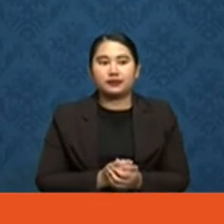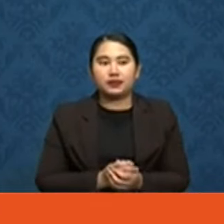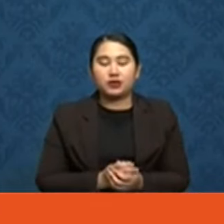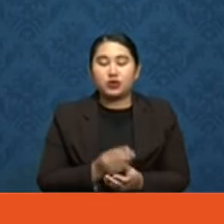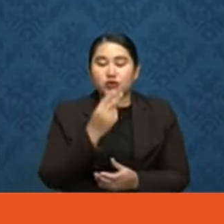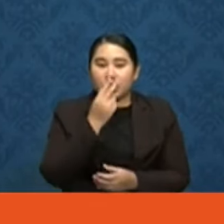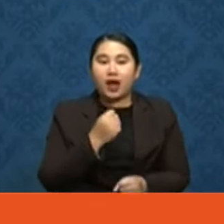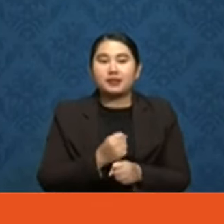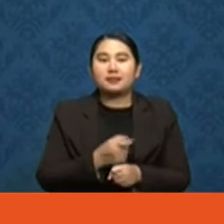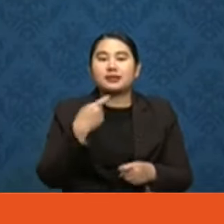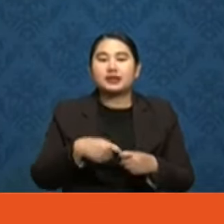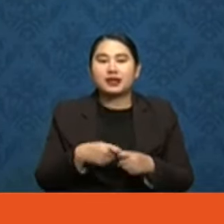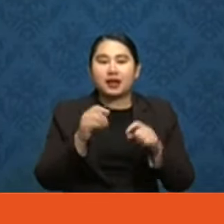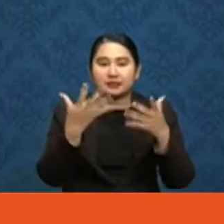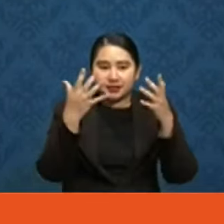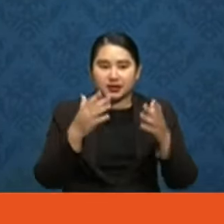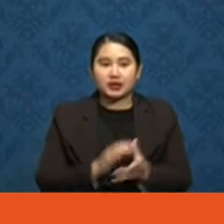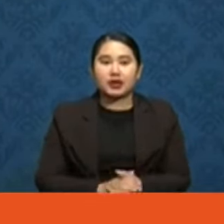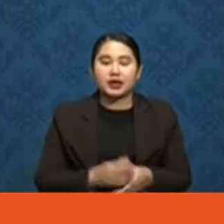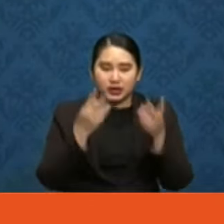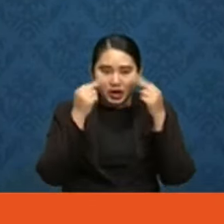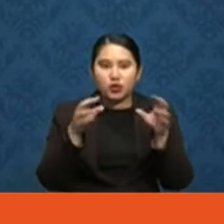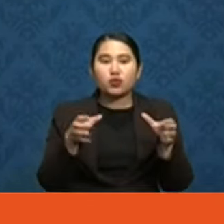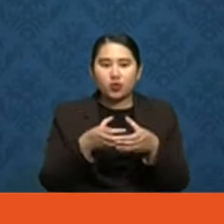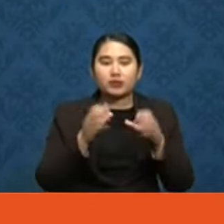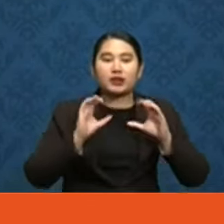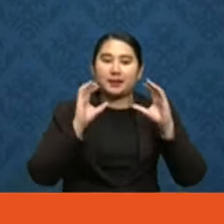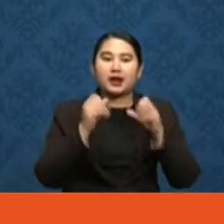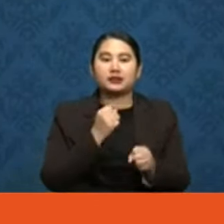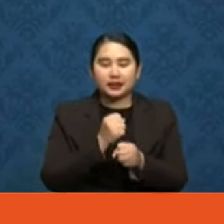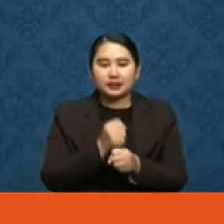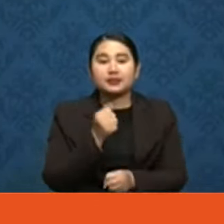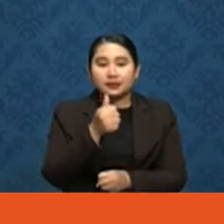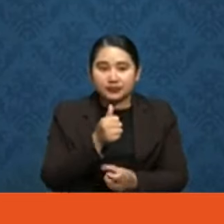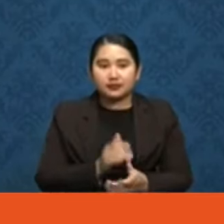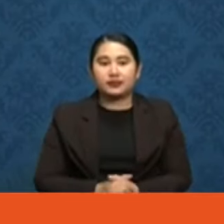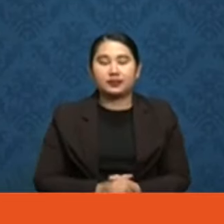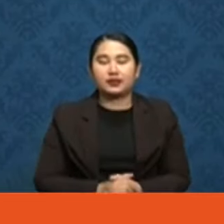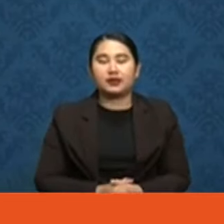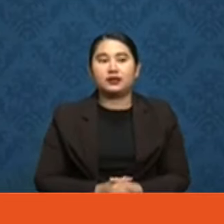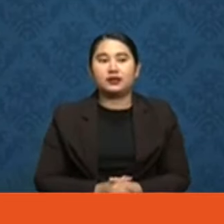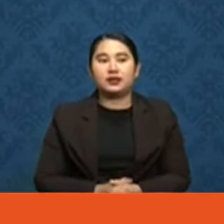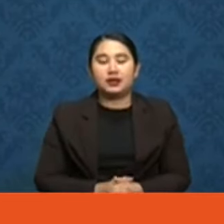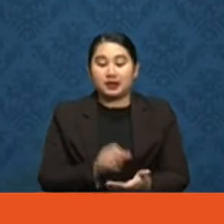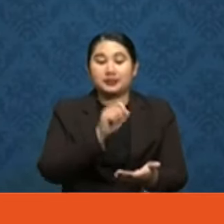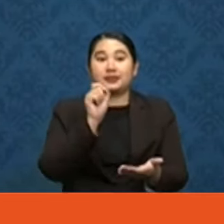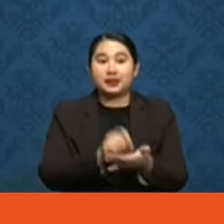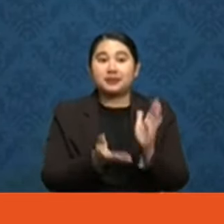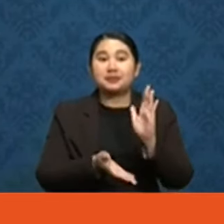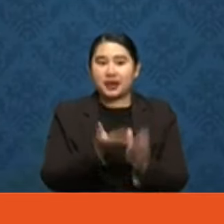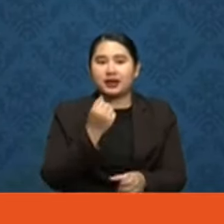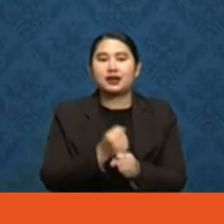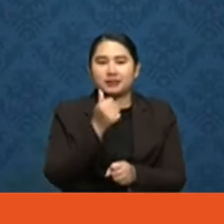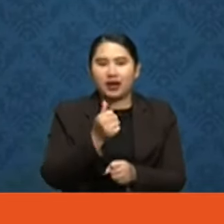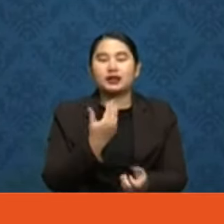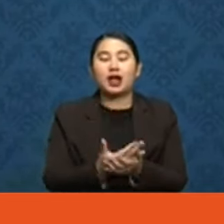ได้เหนือบากกว่าแรงท่านนายกรัฐมนตรีและคณะรัฐมนตรีนี้เลยม ันสามารถอนุมัติได้ภายใต้งบ